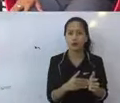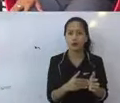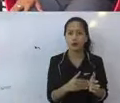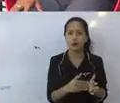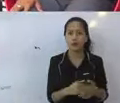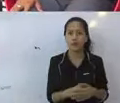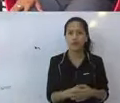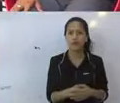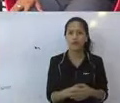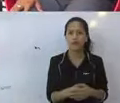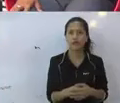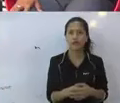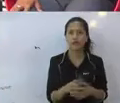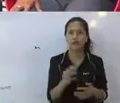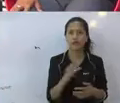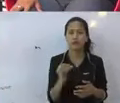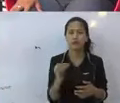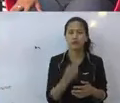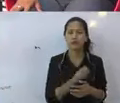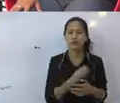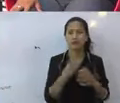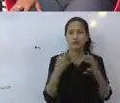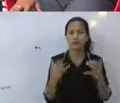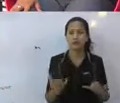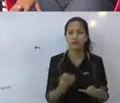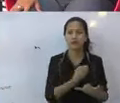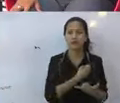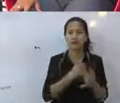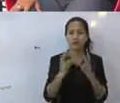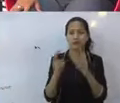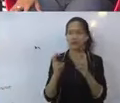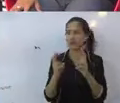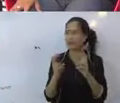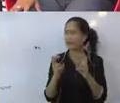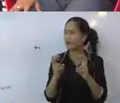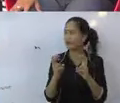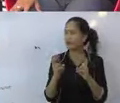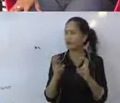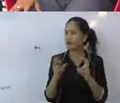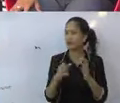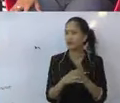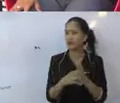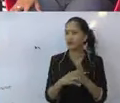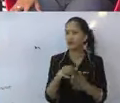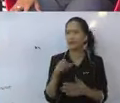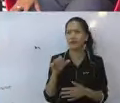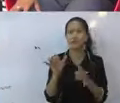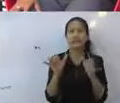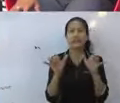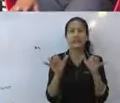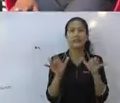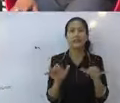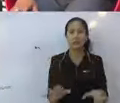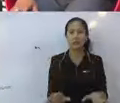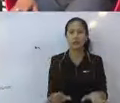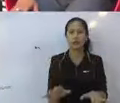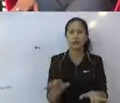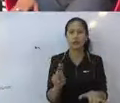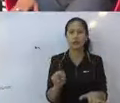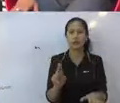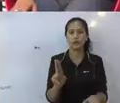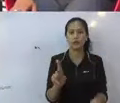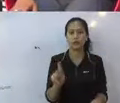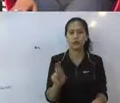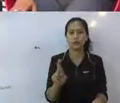yung topic ngayon about sustainable nutrition for disease prevention. Yun. Ayan. Amen. Maganda po